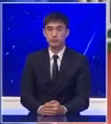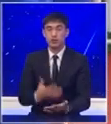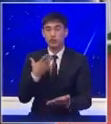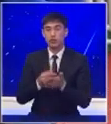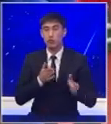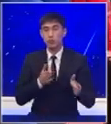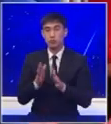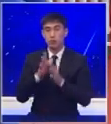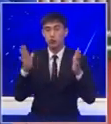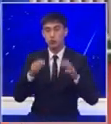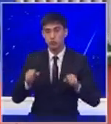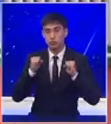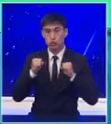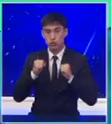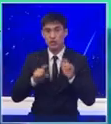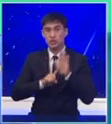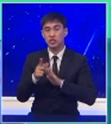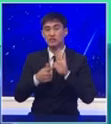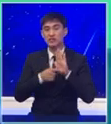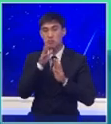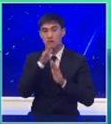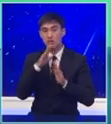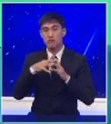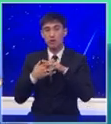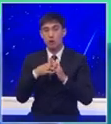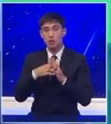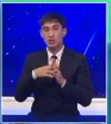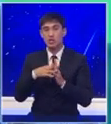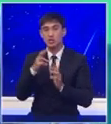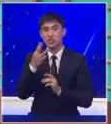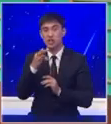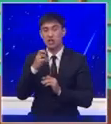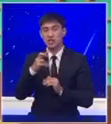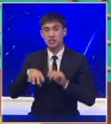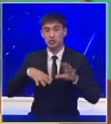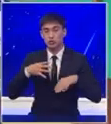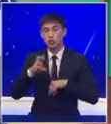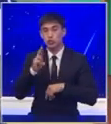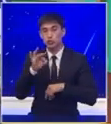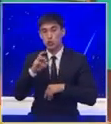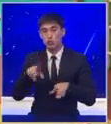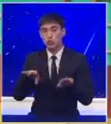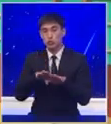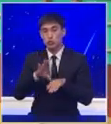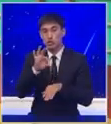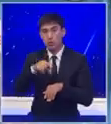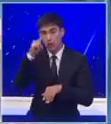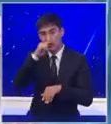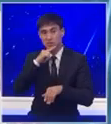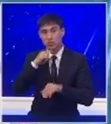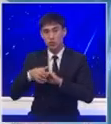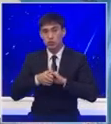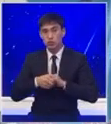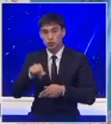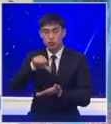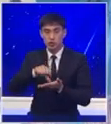Свой путь в большой спорт Бикнур начинал в 7 лет в родном ауле Шенгельды с занятий в секции дзюдо. Схожесть борьбы дзюдо, самбо и казак курисы позволили